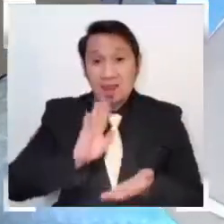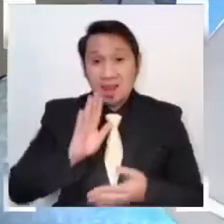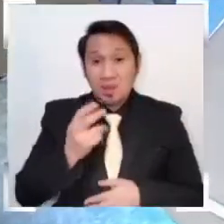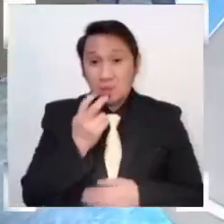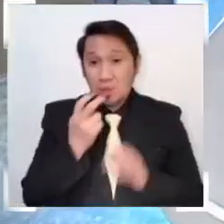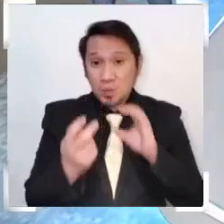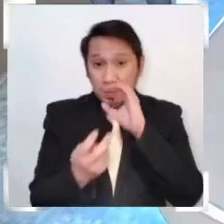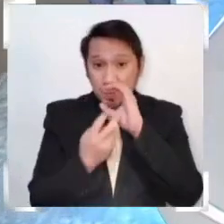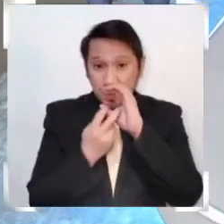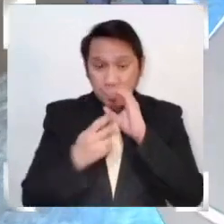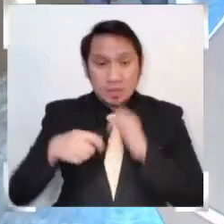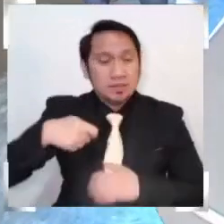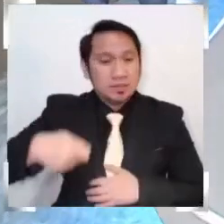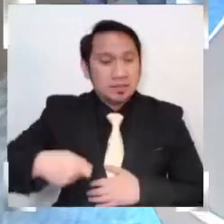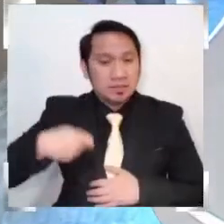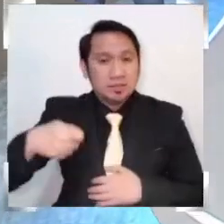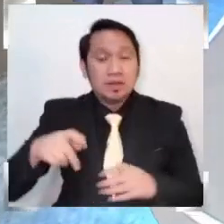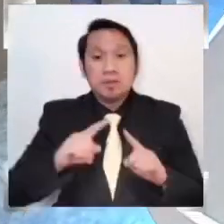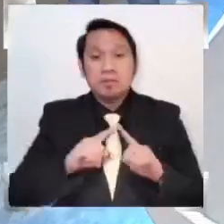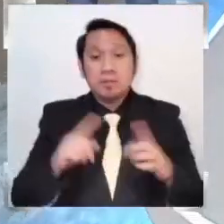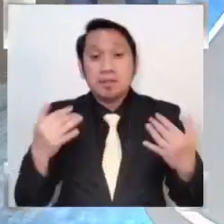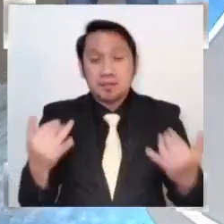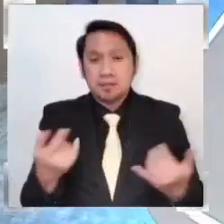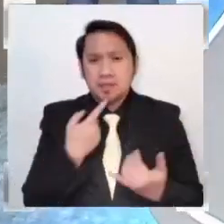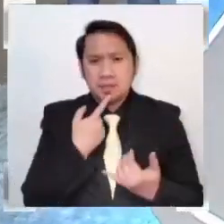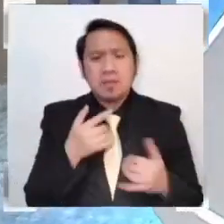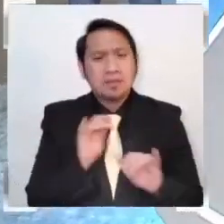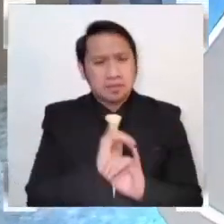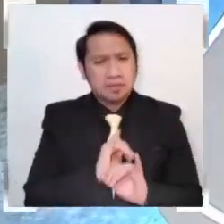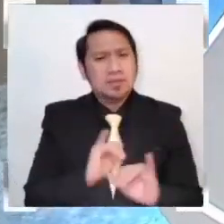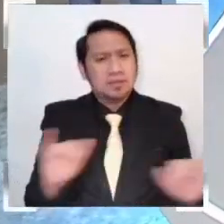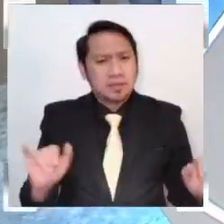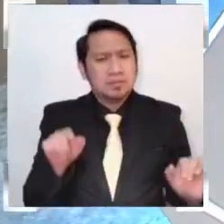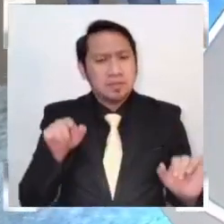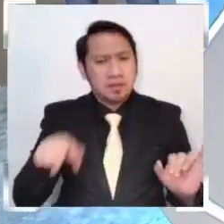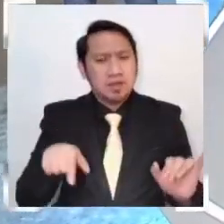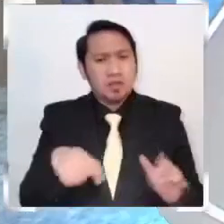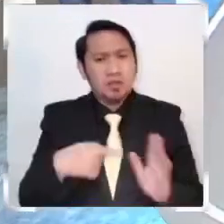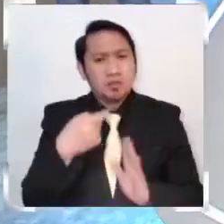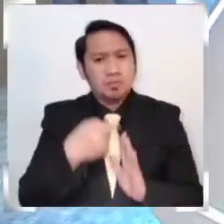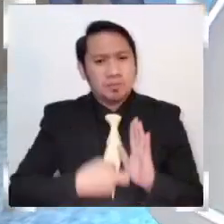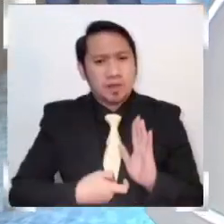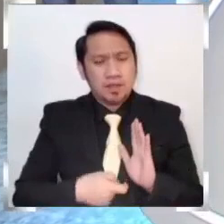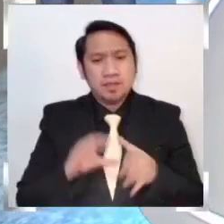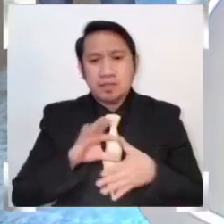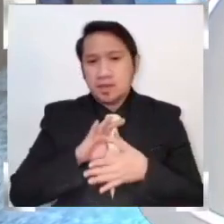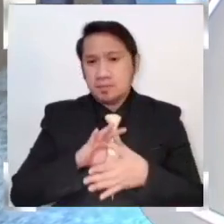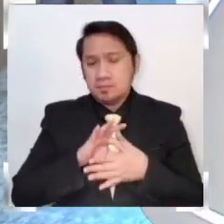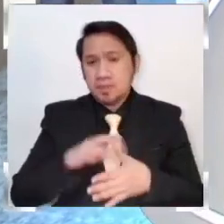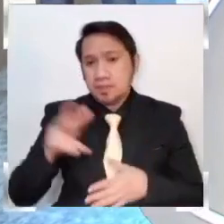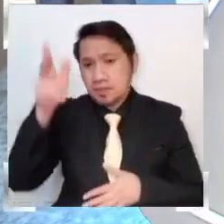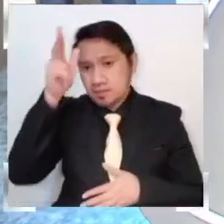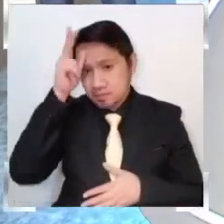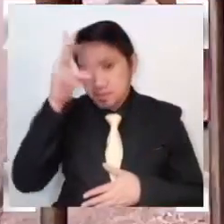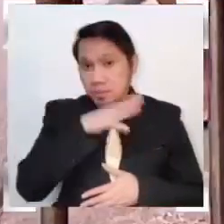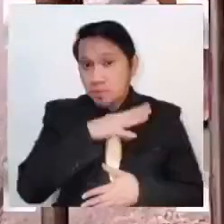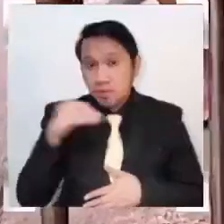Department, stable naman ang presyo ng karneng manok at karneng baboy. Saksi, si Bernadette Reyes.